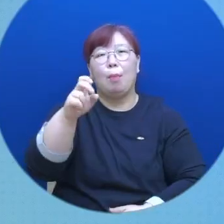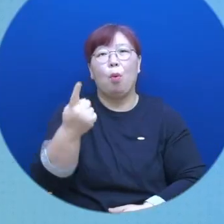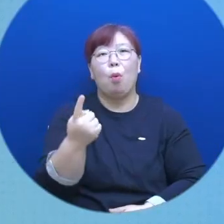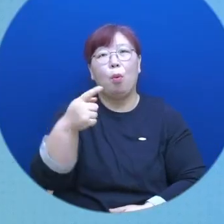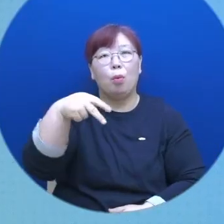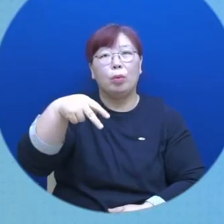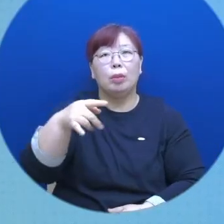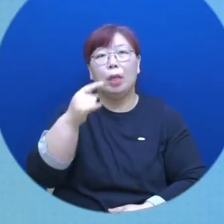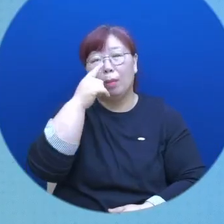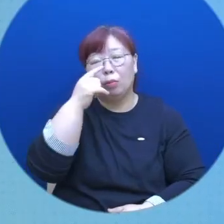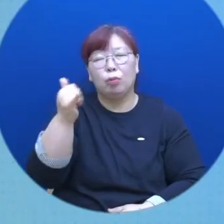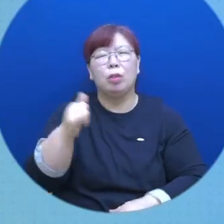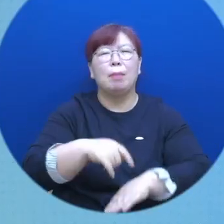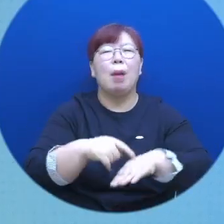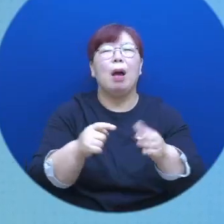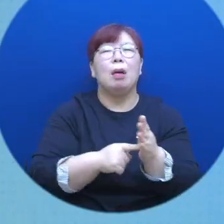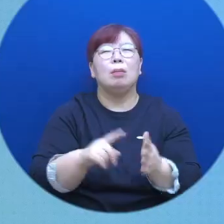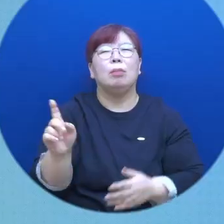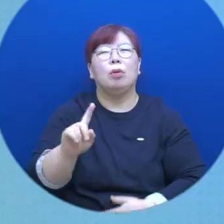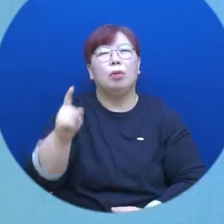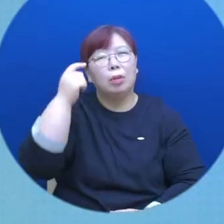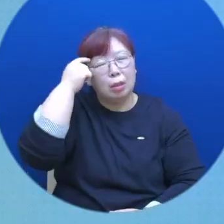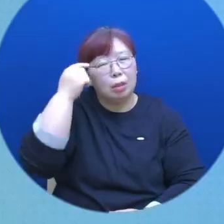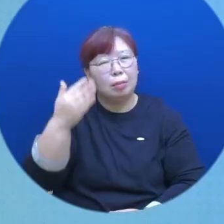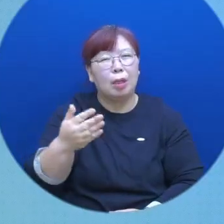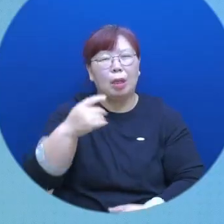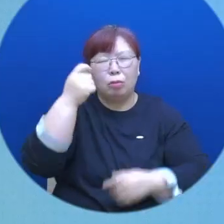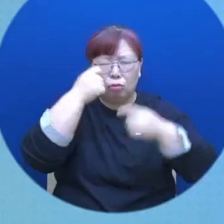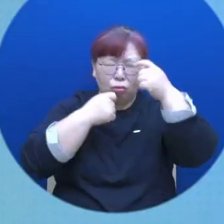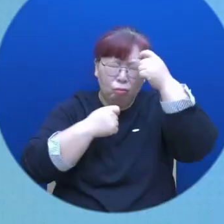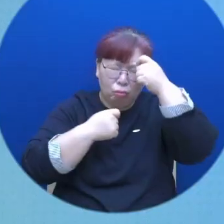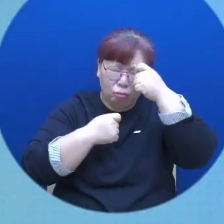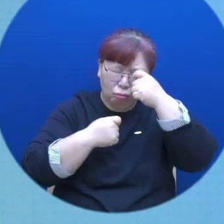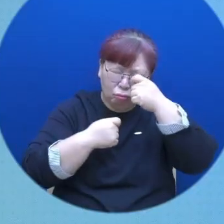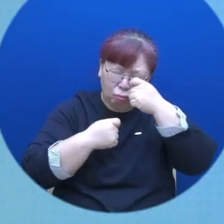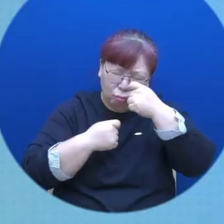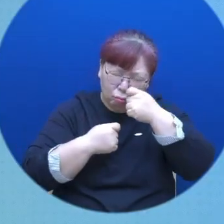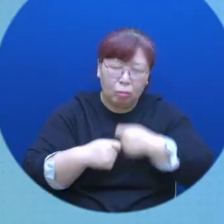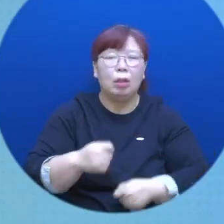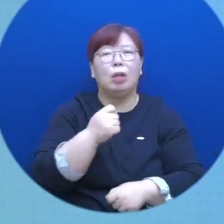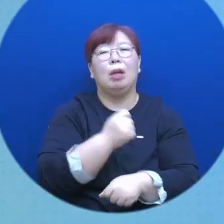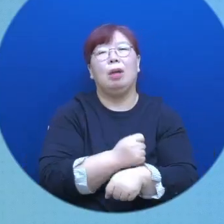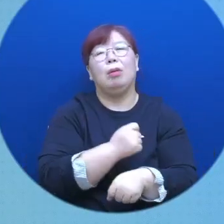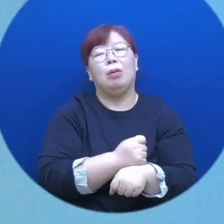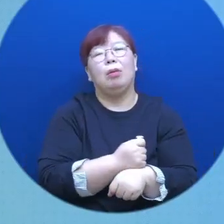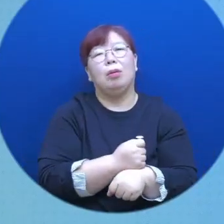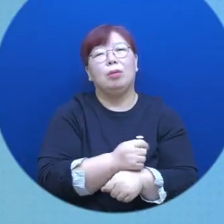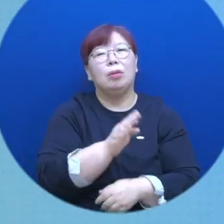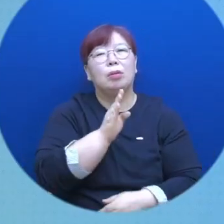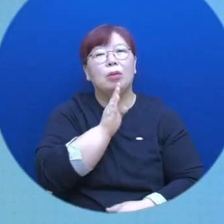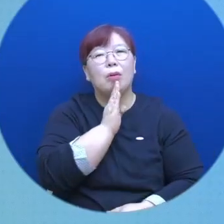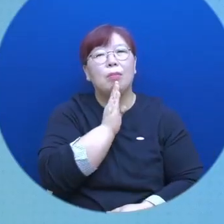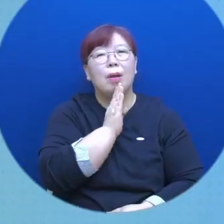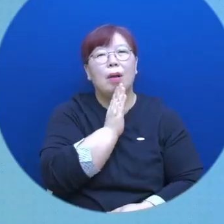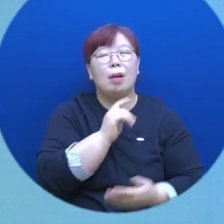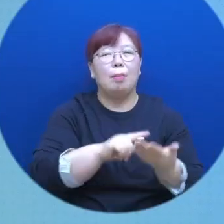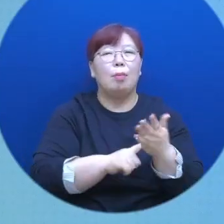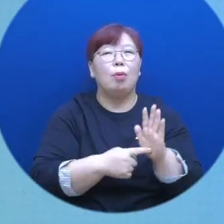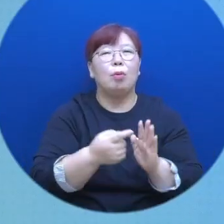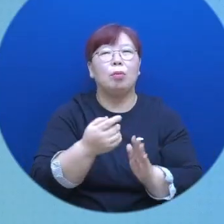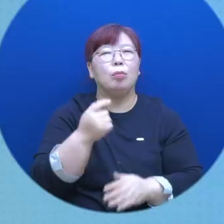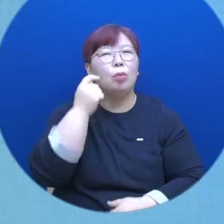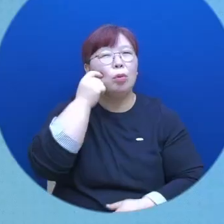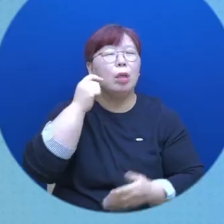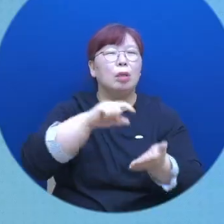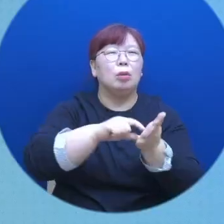어머니 어땠을까? 당연히 피눈물 나고 정말 표현할 수 없는 아픔